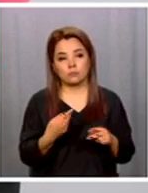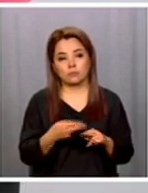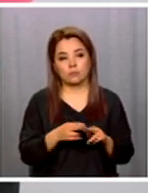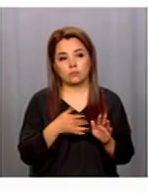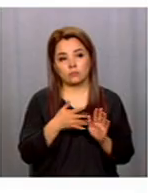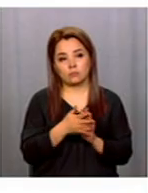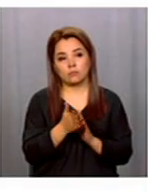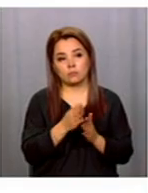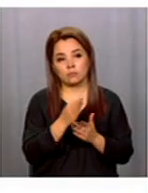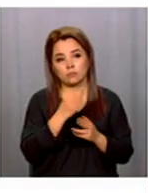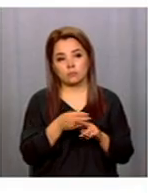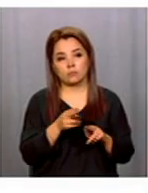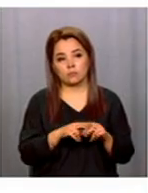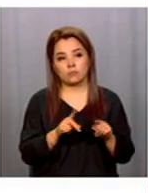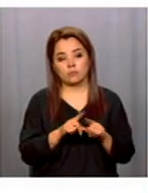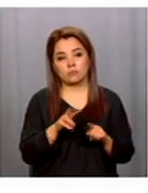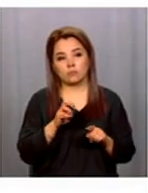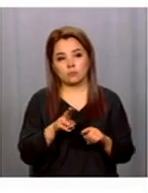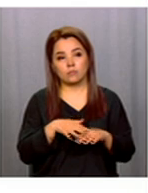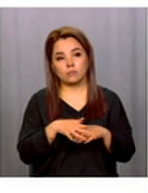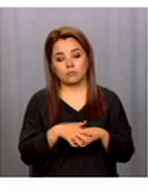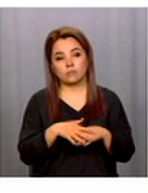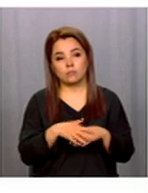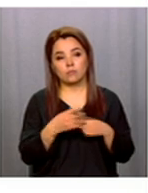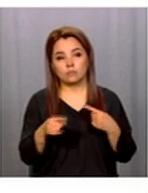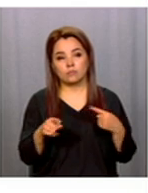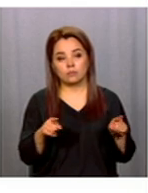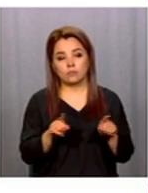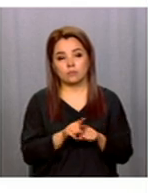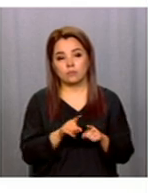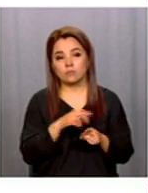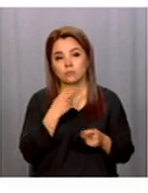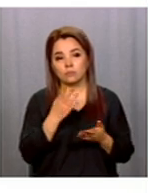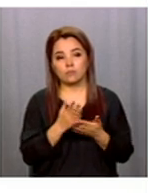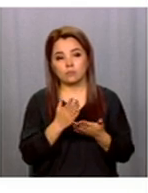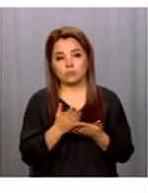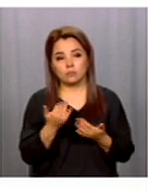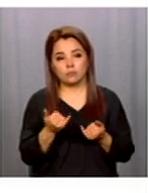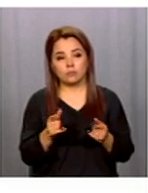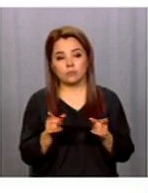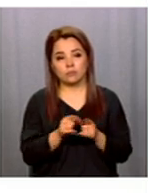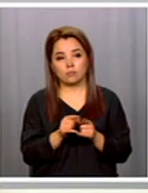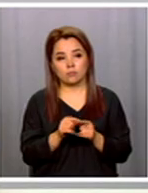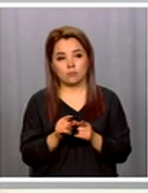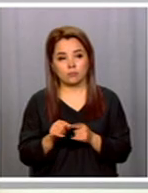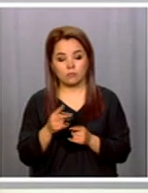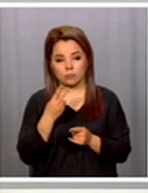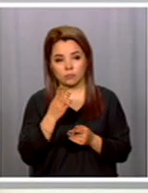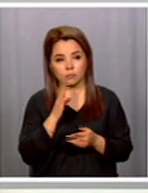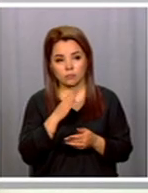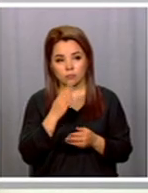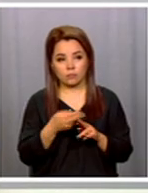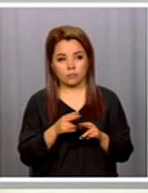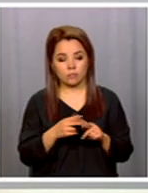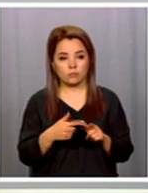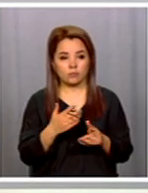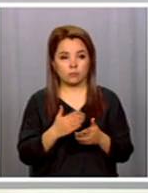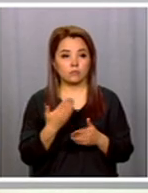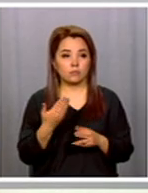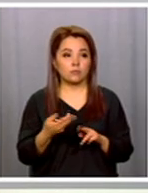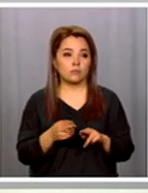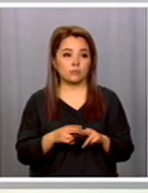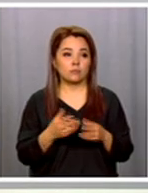жапырақ өскіншесінің мүк өскіншесінен айырмашылығы олар қошынысты болып келеді. Сонымен балалар, сіздер